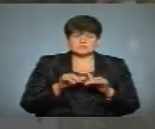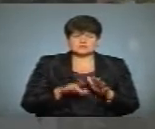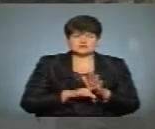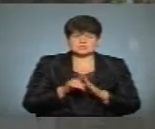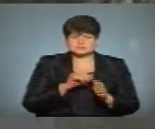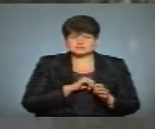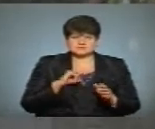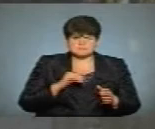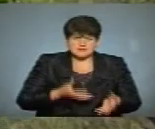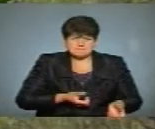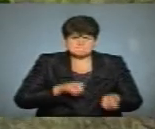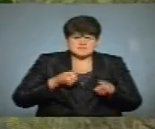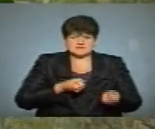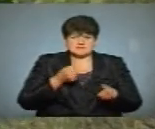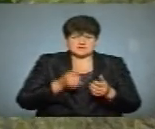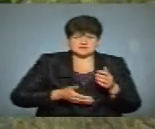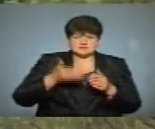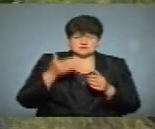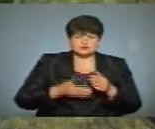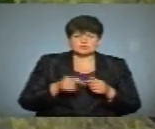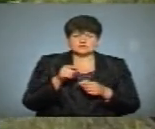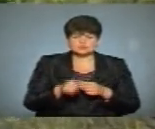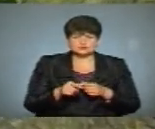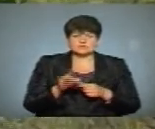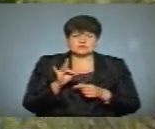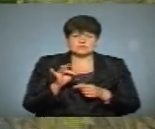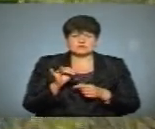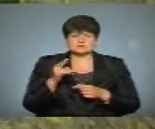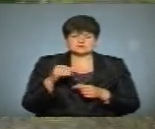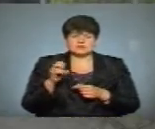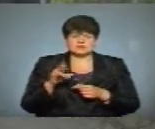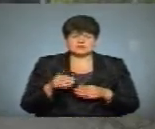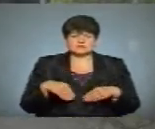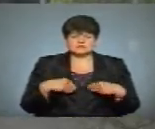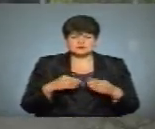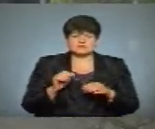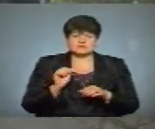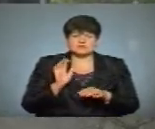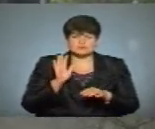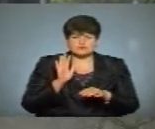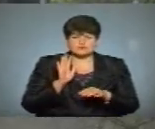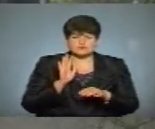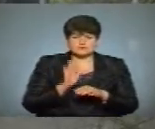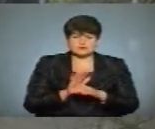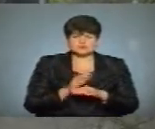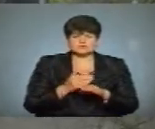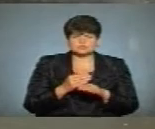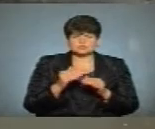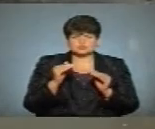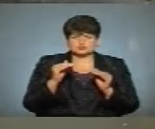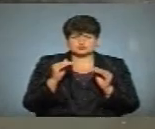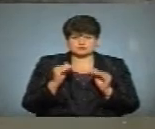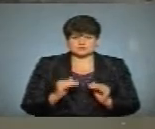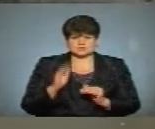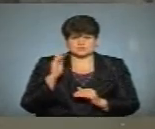самостійно піднімати засувки. Тоді Роман Дерень дав команду працівникам гідроелектростанції частково спустити воду.